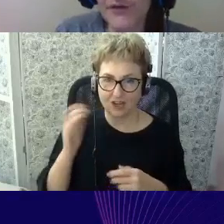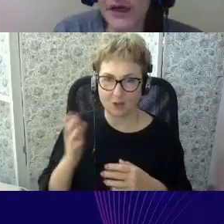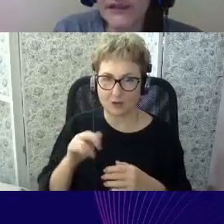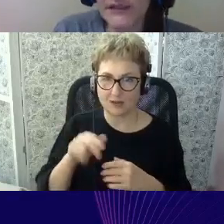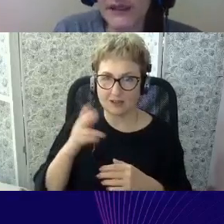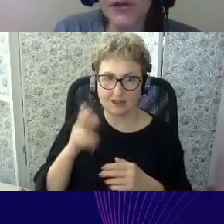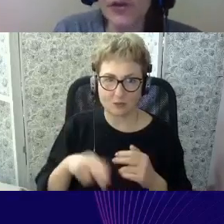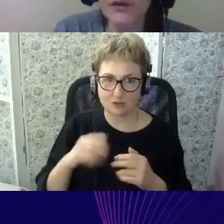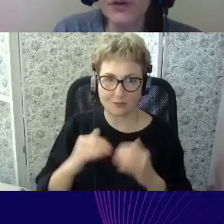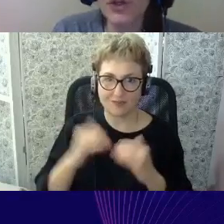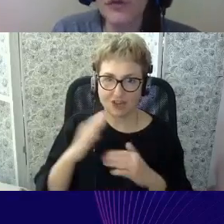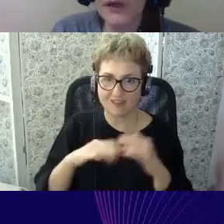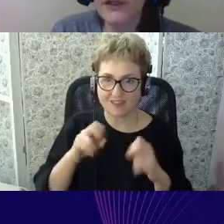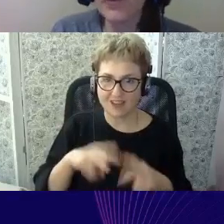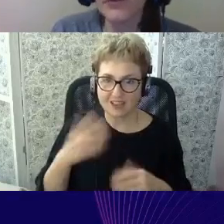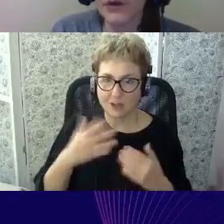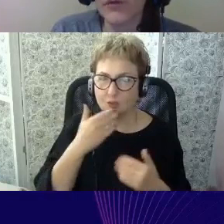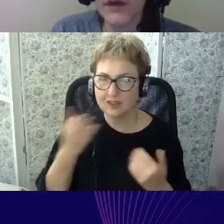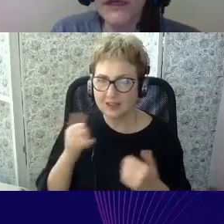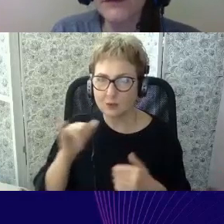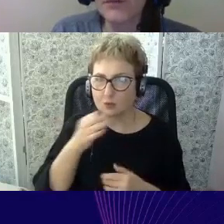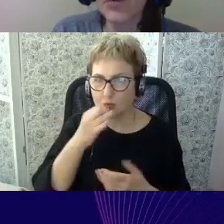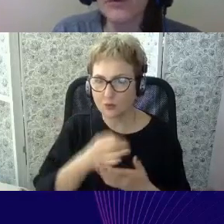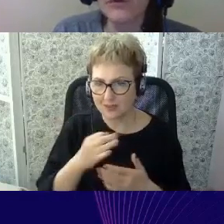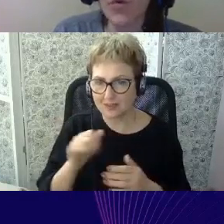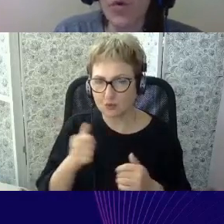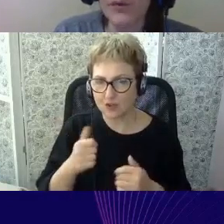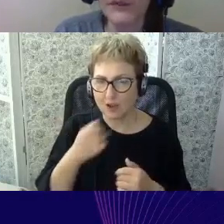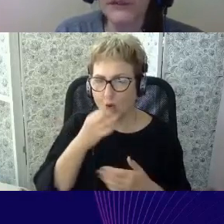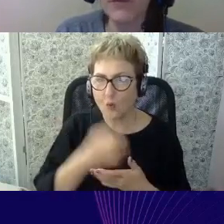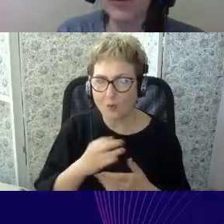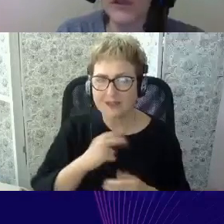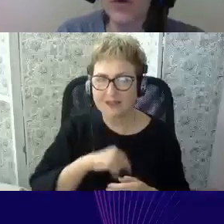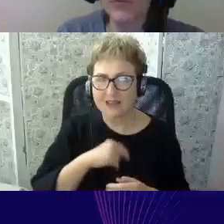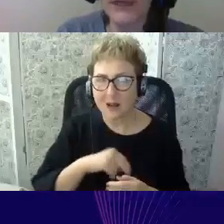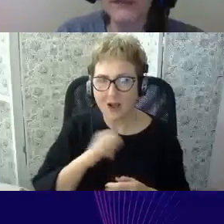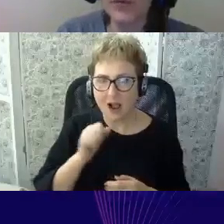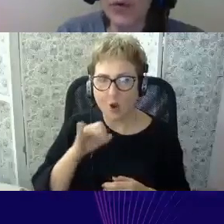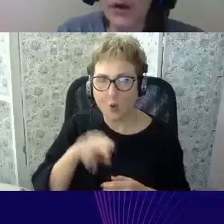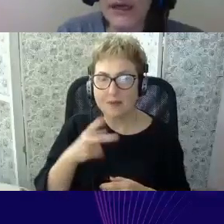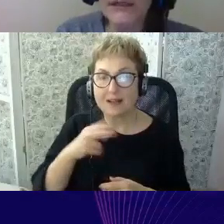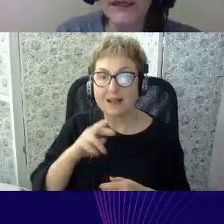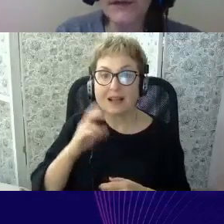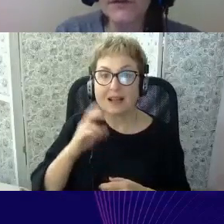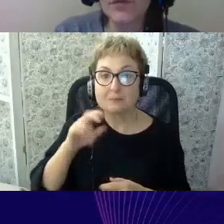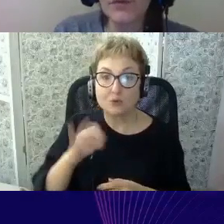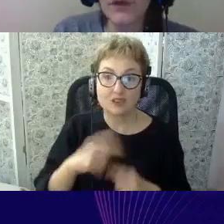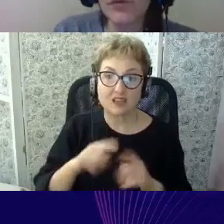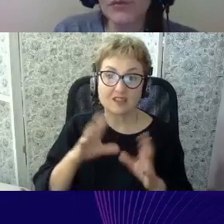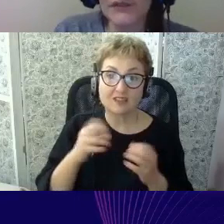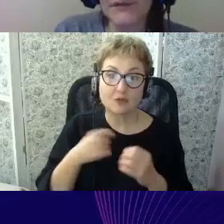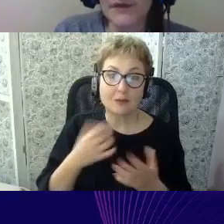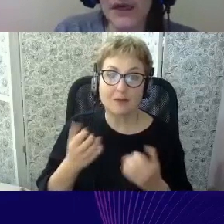повышение квалификации, да, еще не имеющего прикладного такого сформированного опыта разработки АОП для СПО, скорее всего,